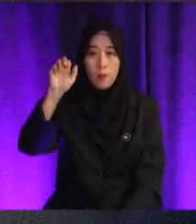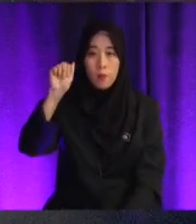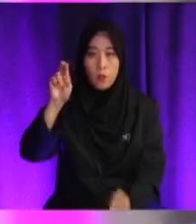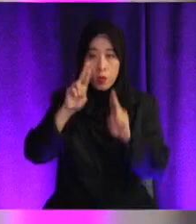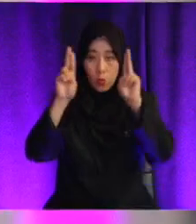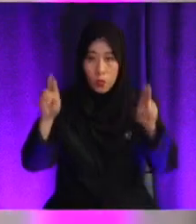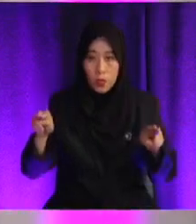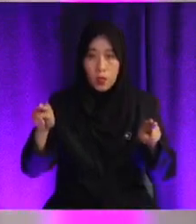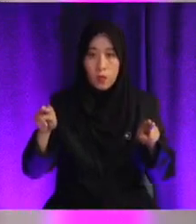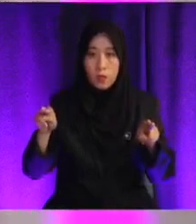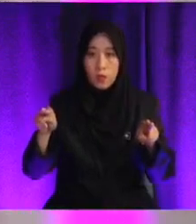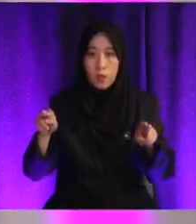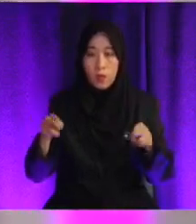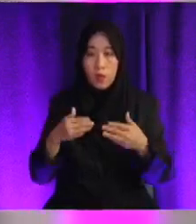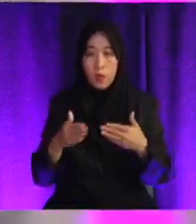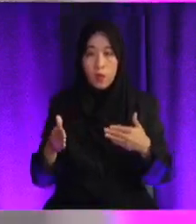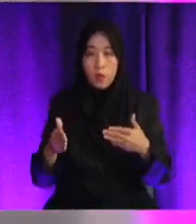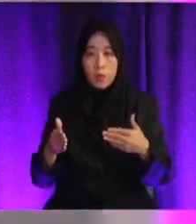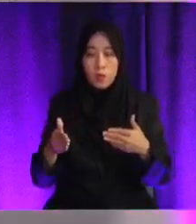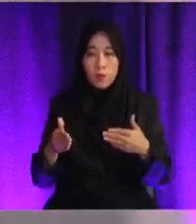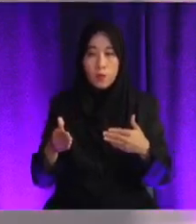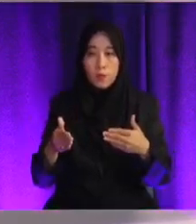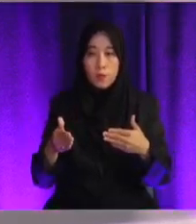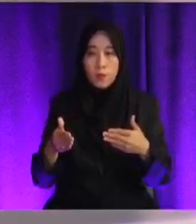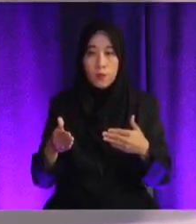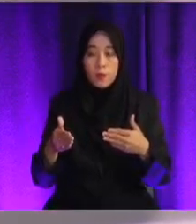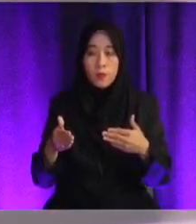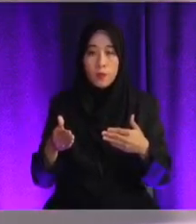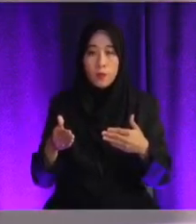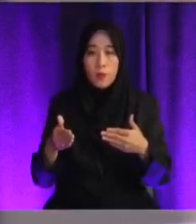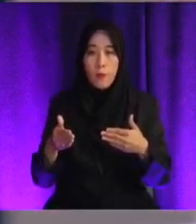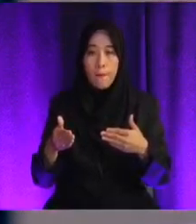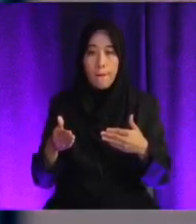Betul. Okey, lepas tu, mana dia? Situ dia. Okey.